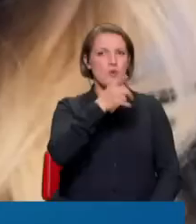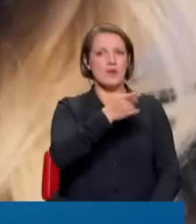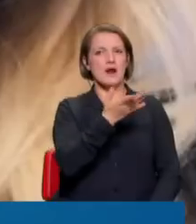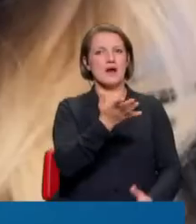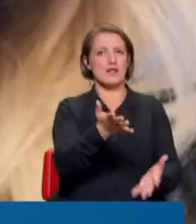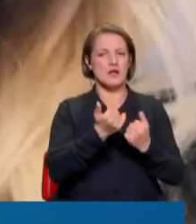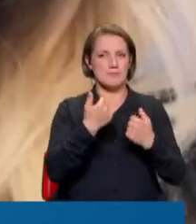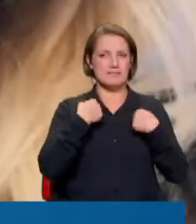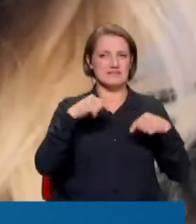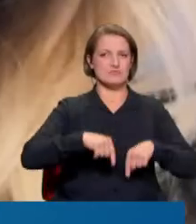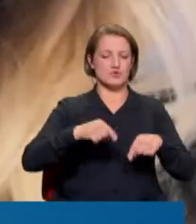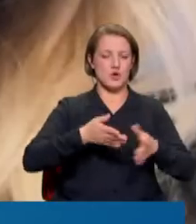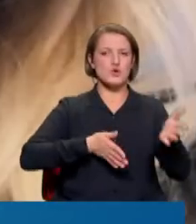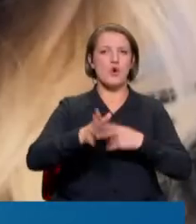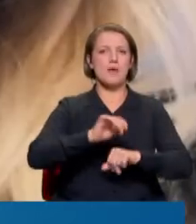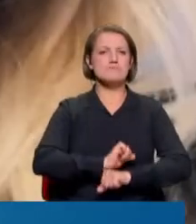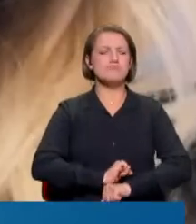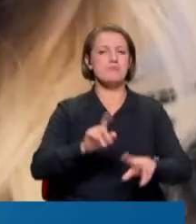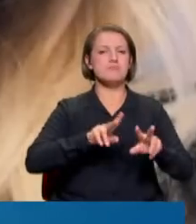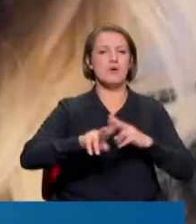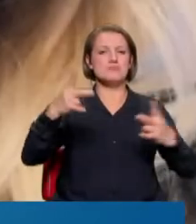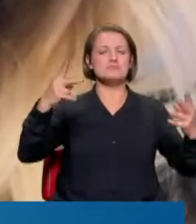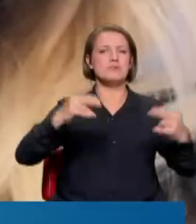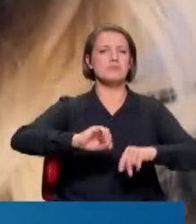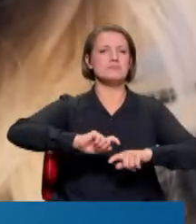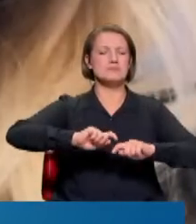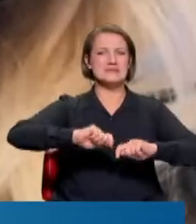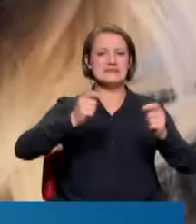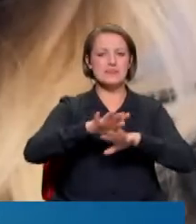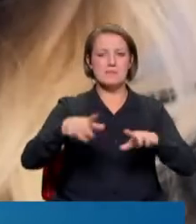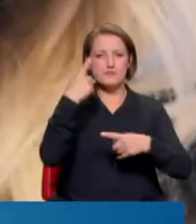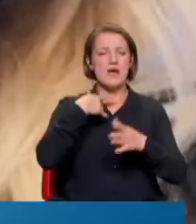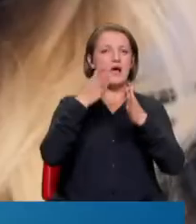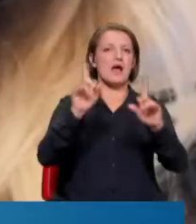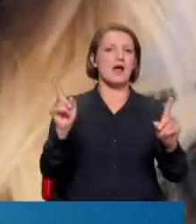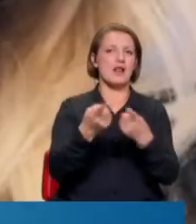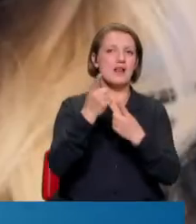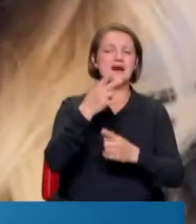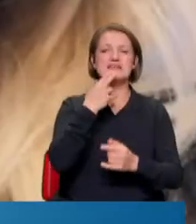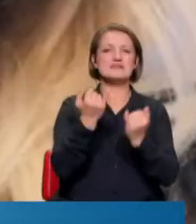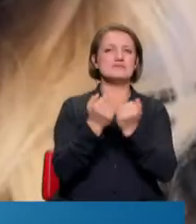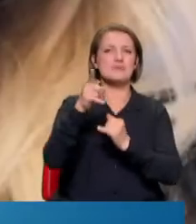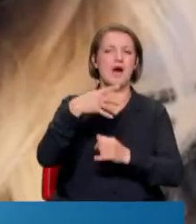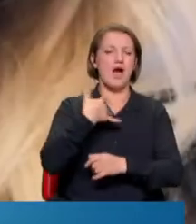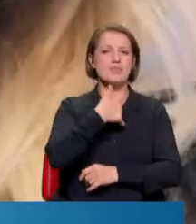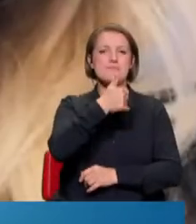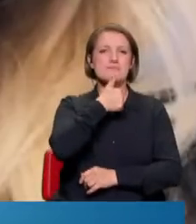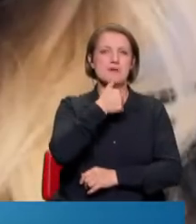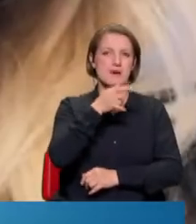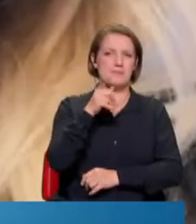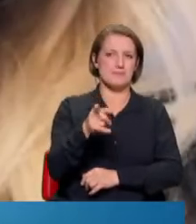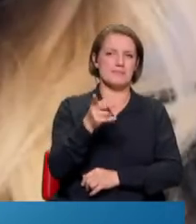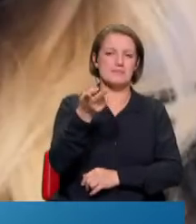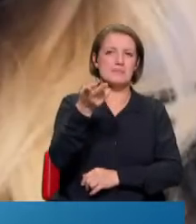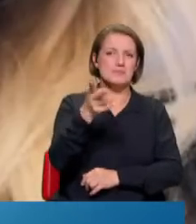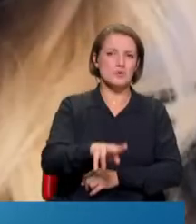çıkarıyorlar Biz burada yolların patlaması nedeniyle kapalı olması nedeniyle gidemiyoruz Zaten annem babam Siz Sağ olun